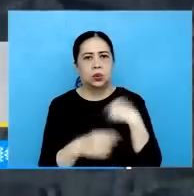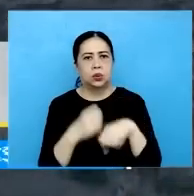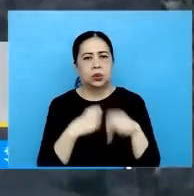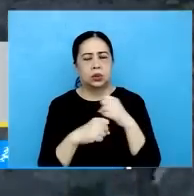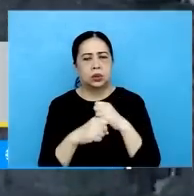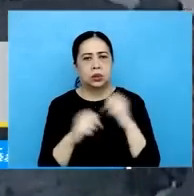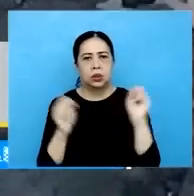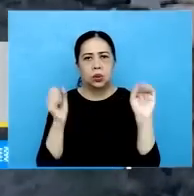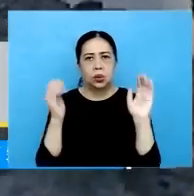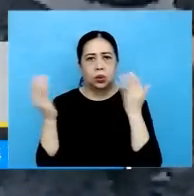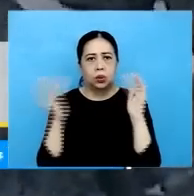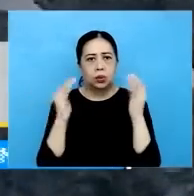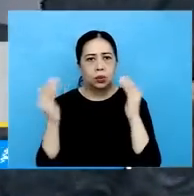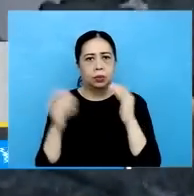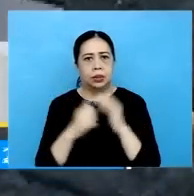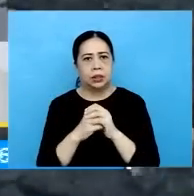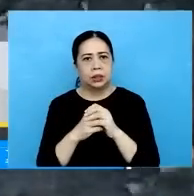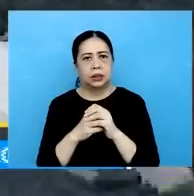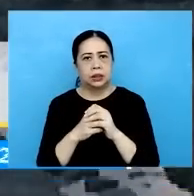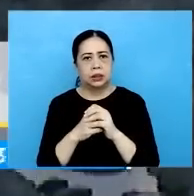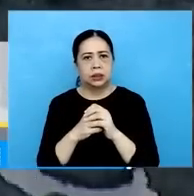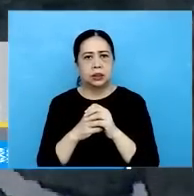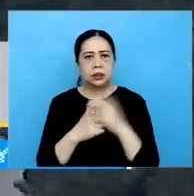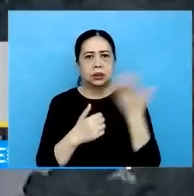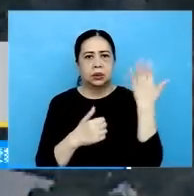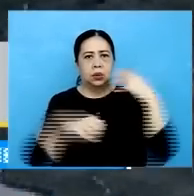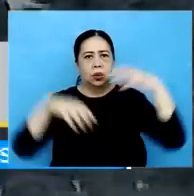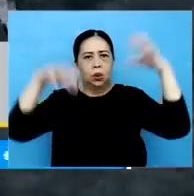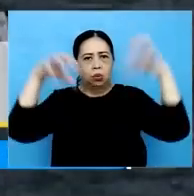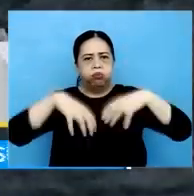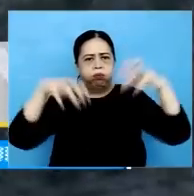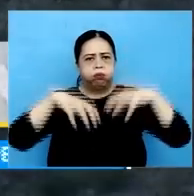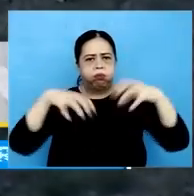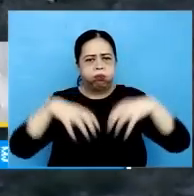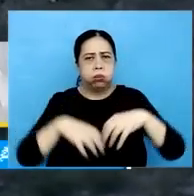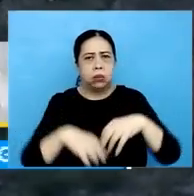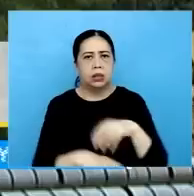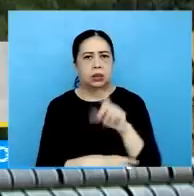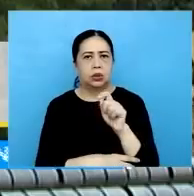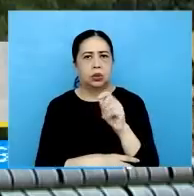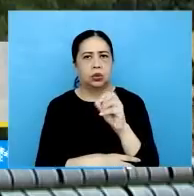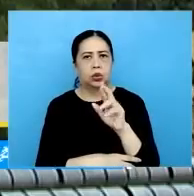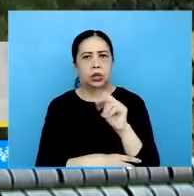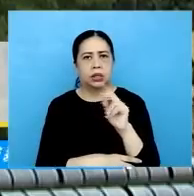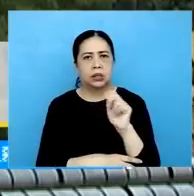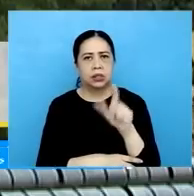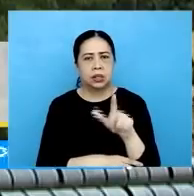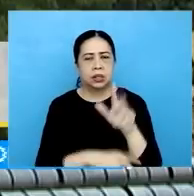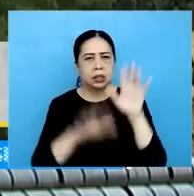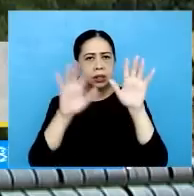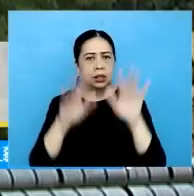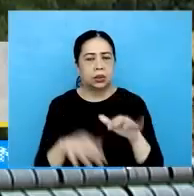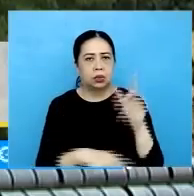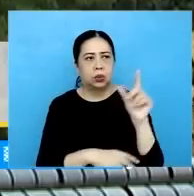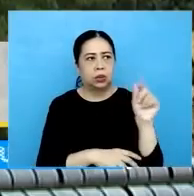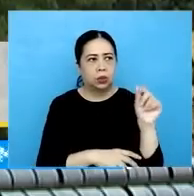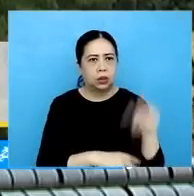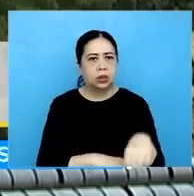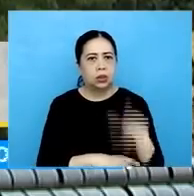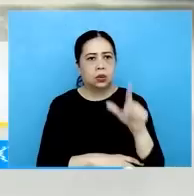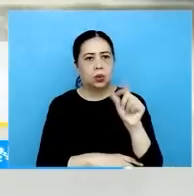Comparing that torrential rain noong 2020 and 2021 na talagang